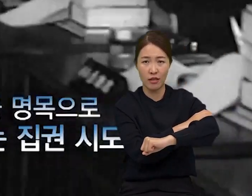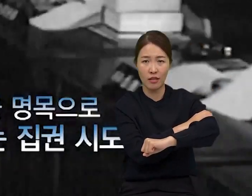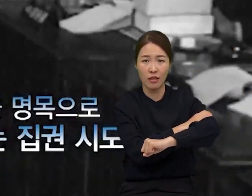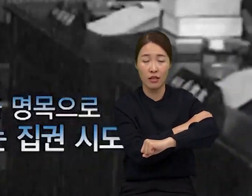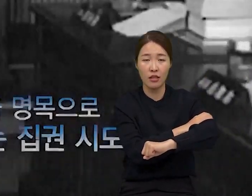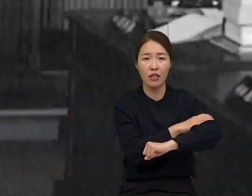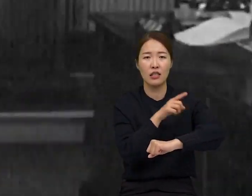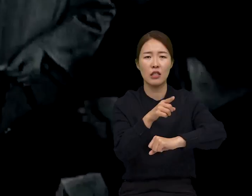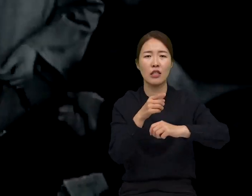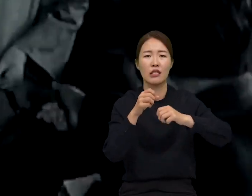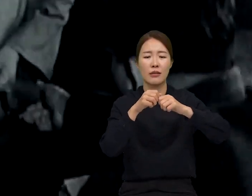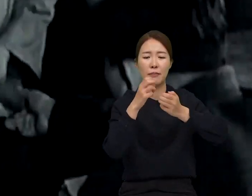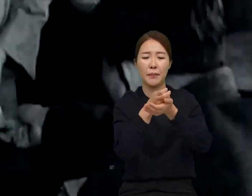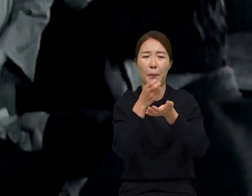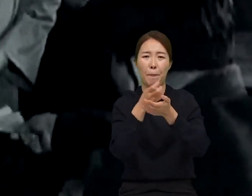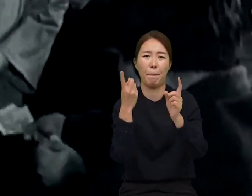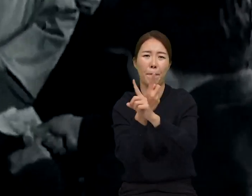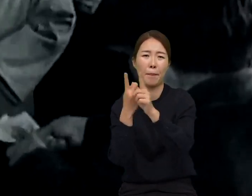것이다.